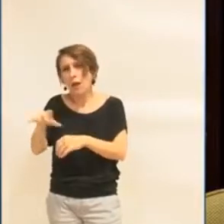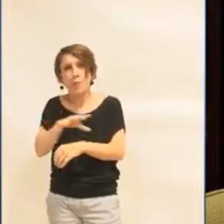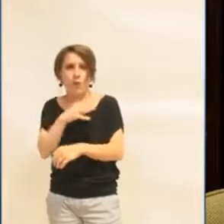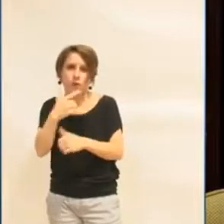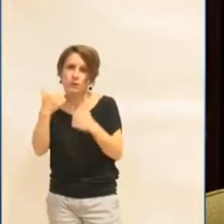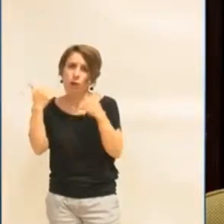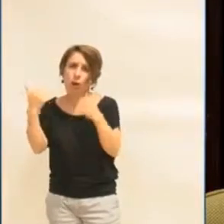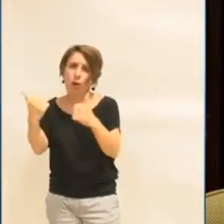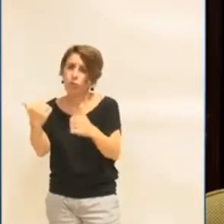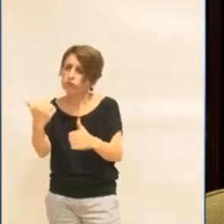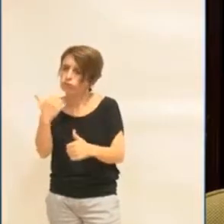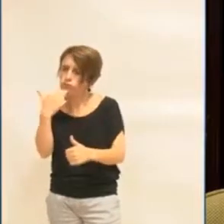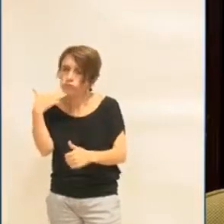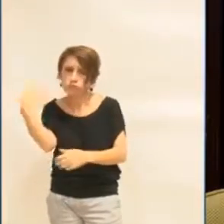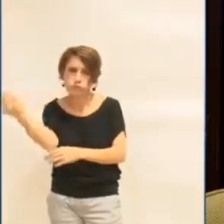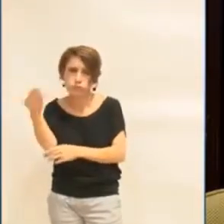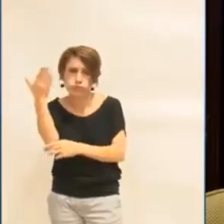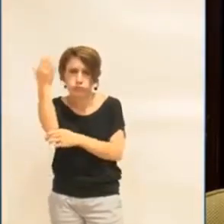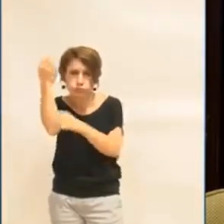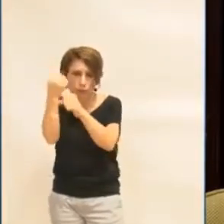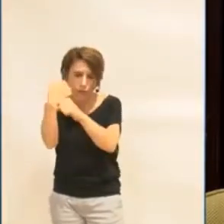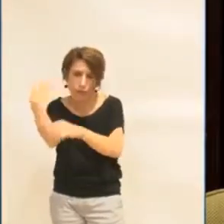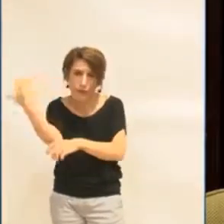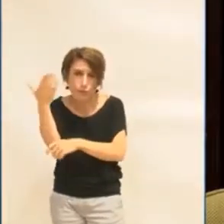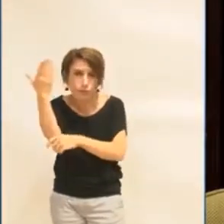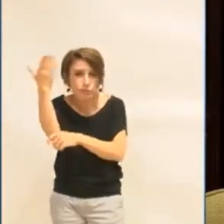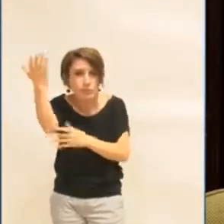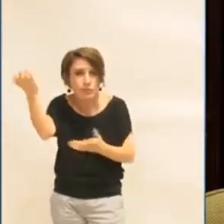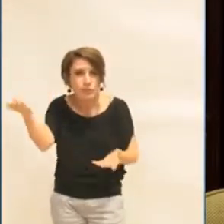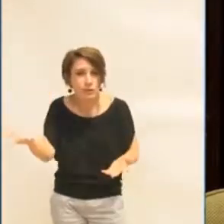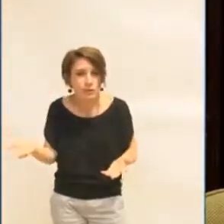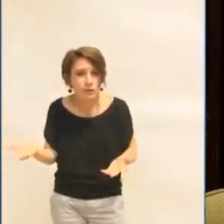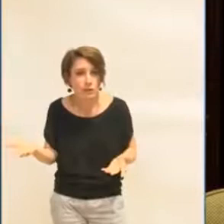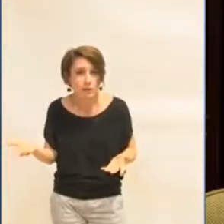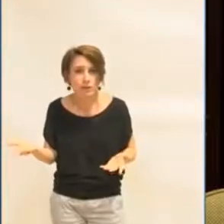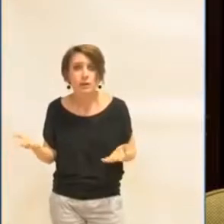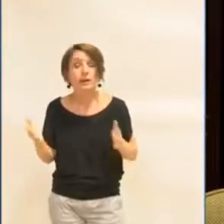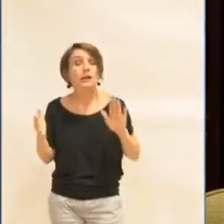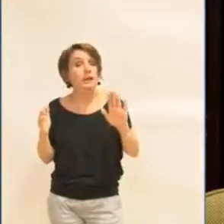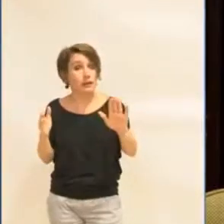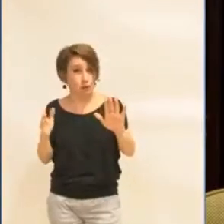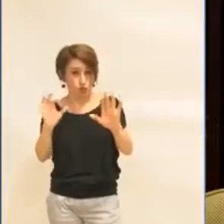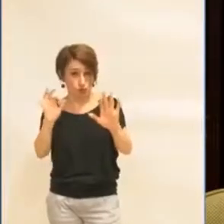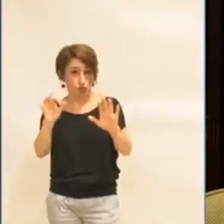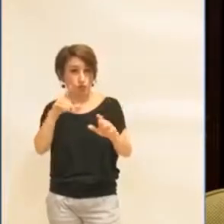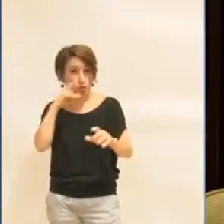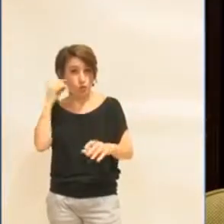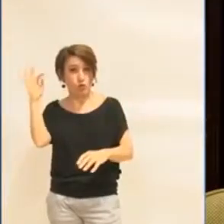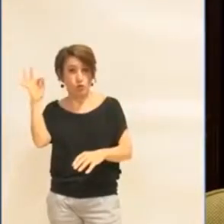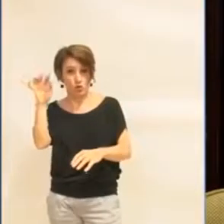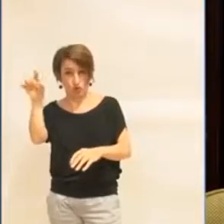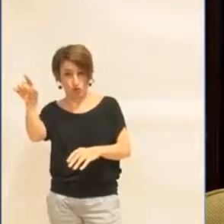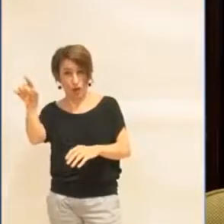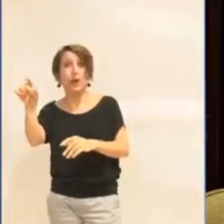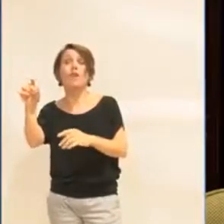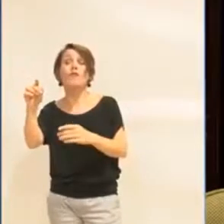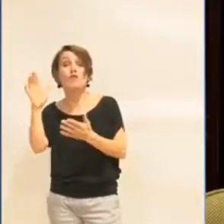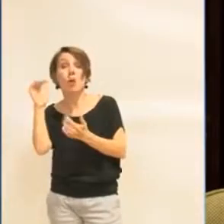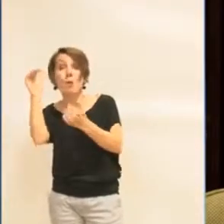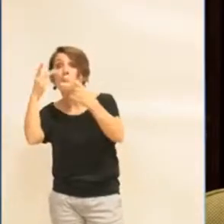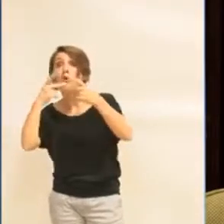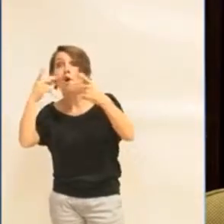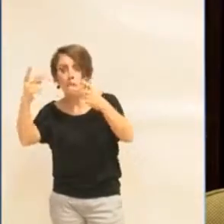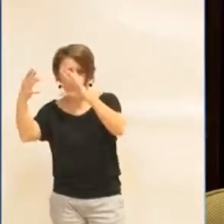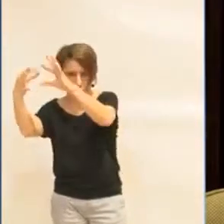Hein. Et il y a un lien avec, M. Tucher, avec le vœu que vous avez posé, parce